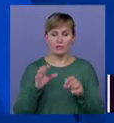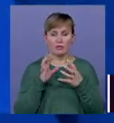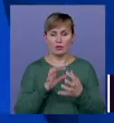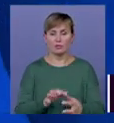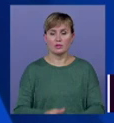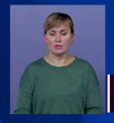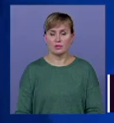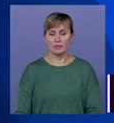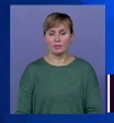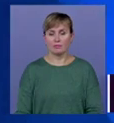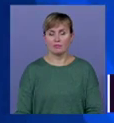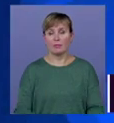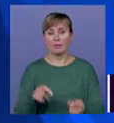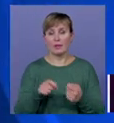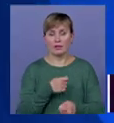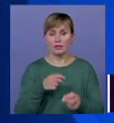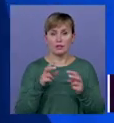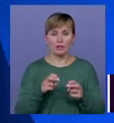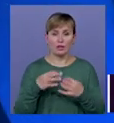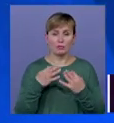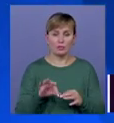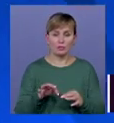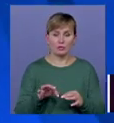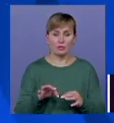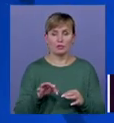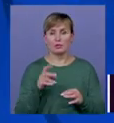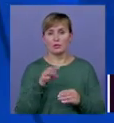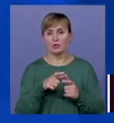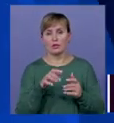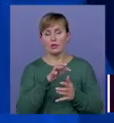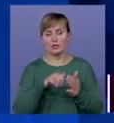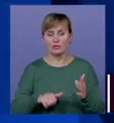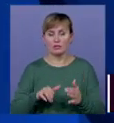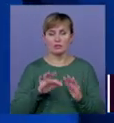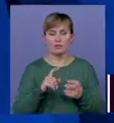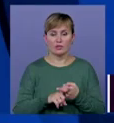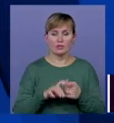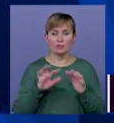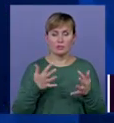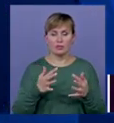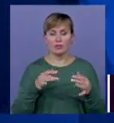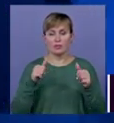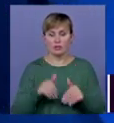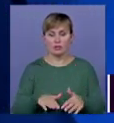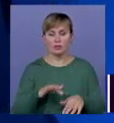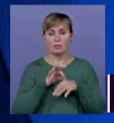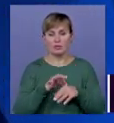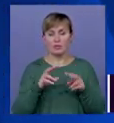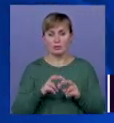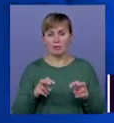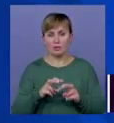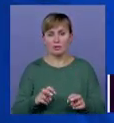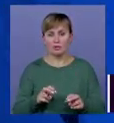транспорте. Впрочем, нарушительницу ревизоры отпустили, но карту изъяли. В связи с происшедшим в холдинге решили провести